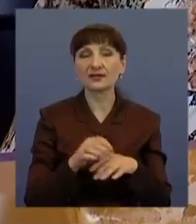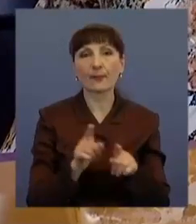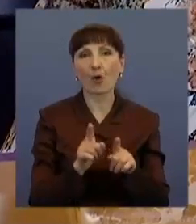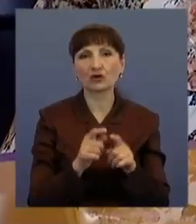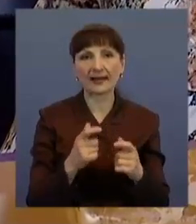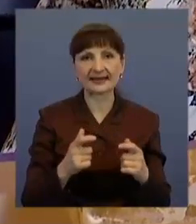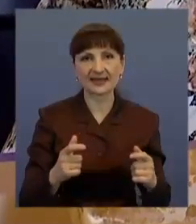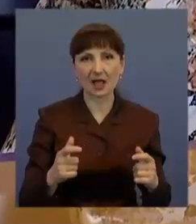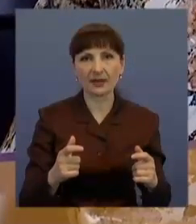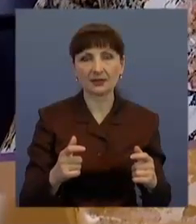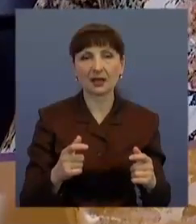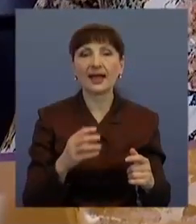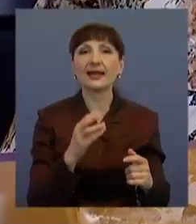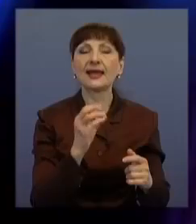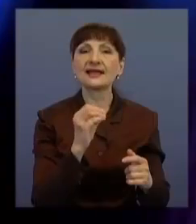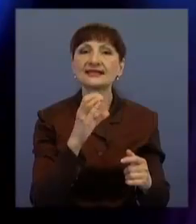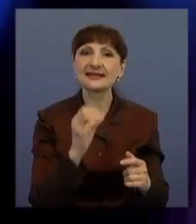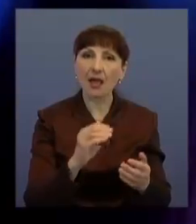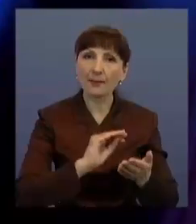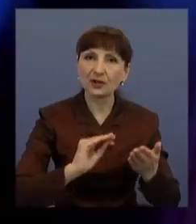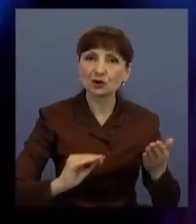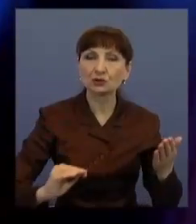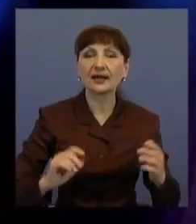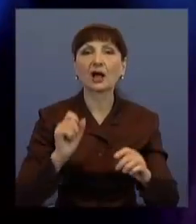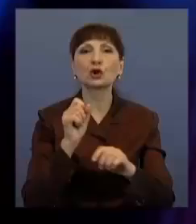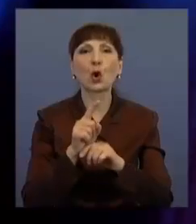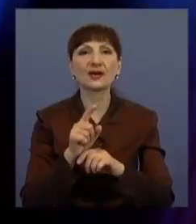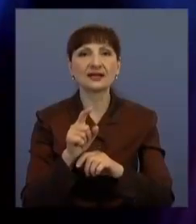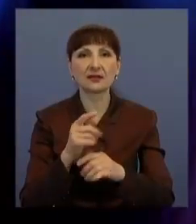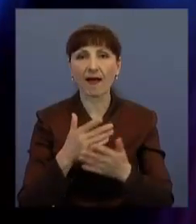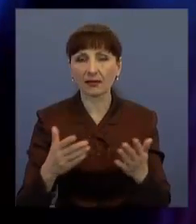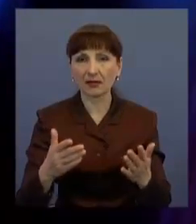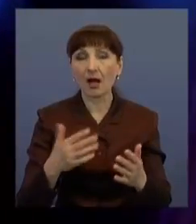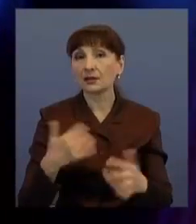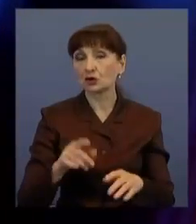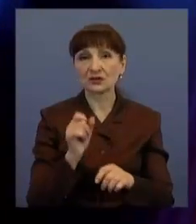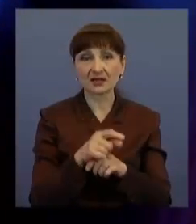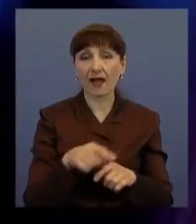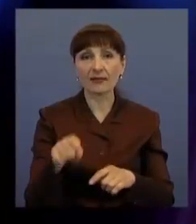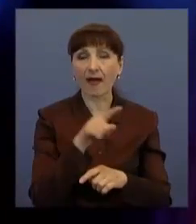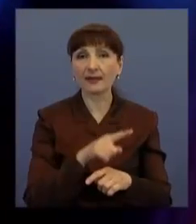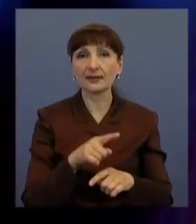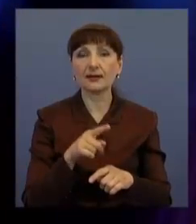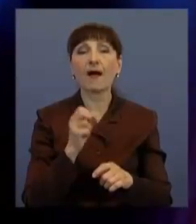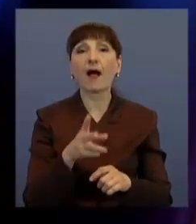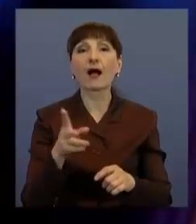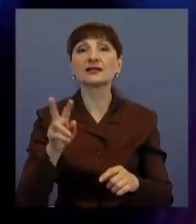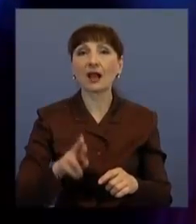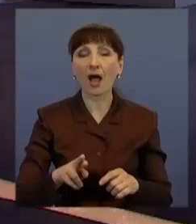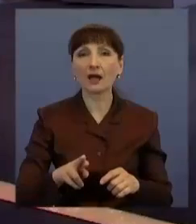экзаменов, и эссе пишут, и контрольные задания они сдают. Так что тестовые задания, они как для...